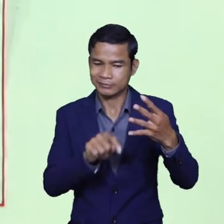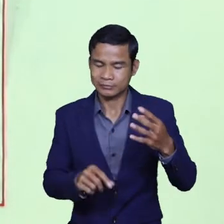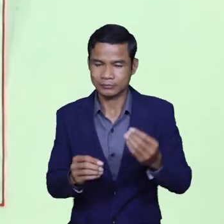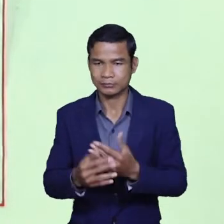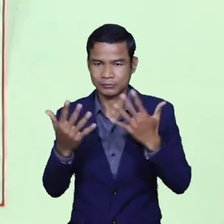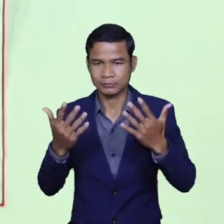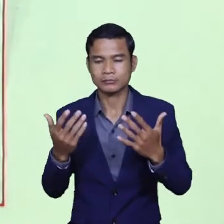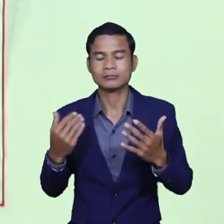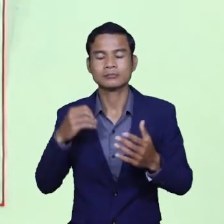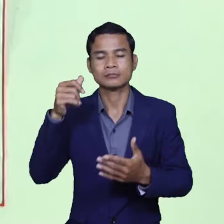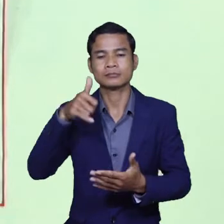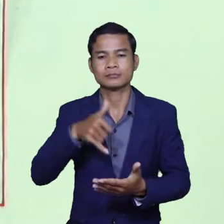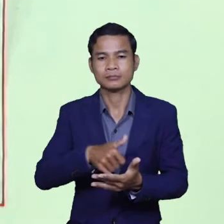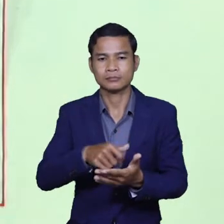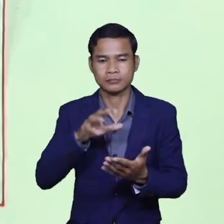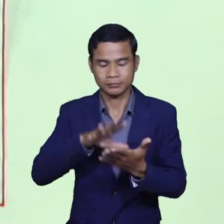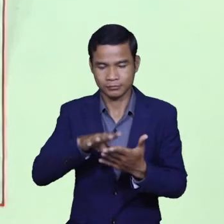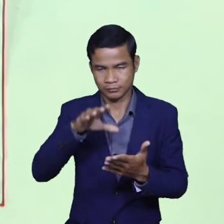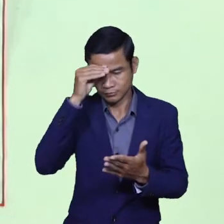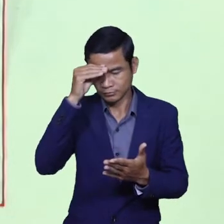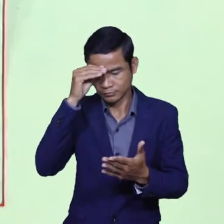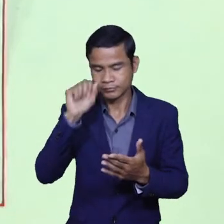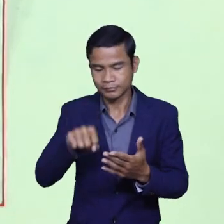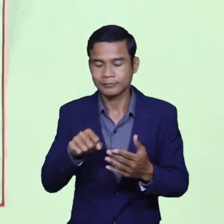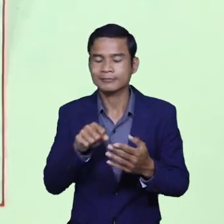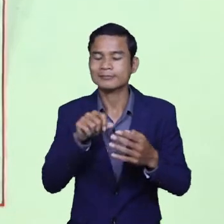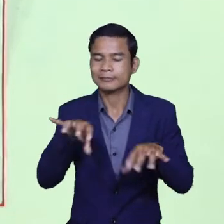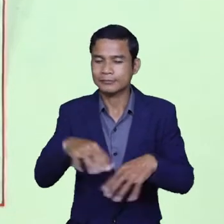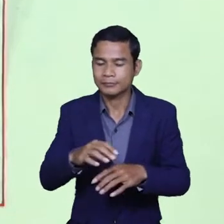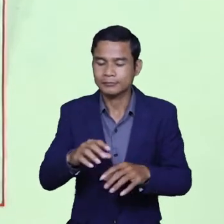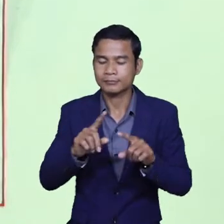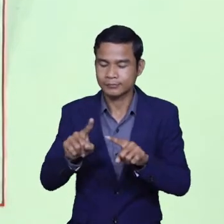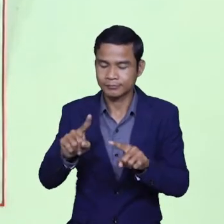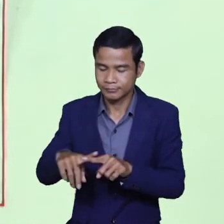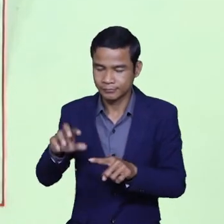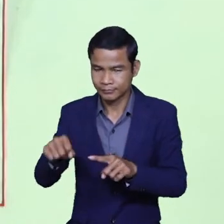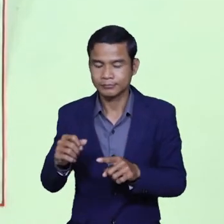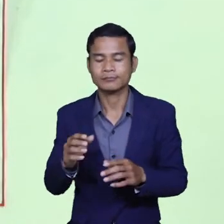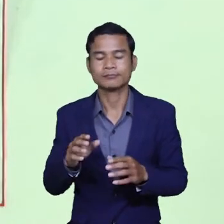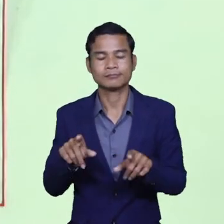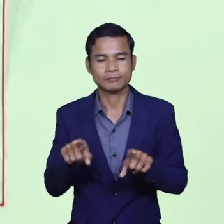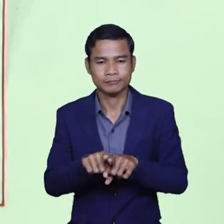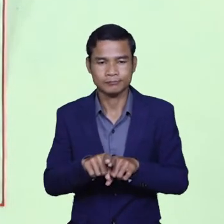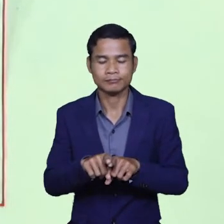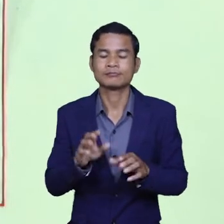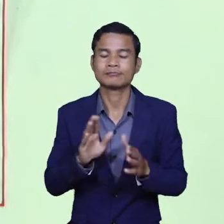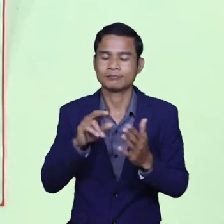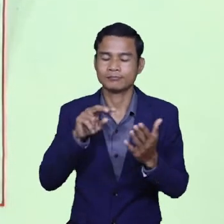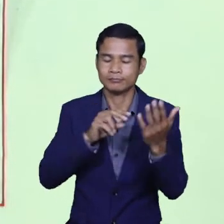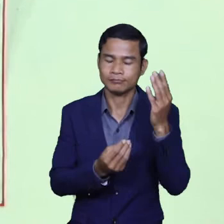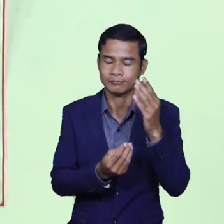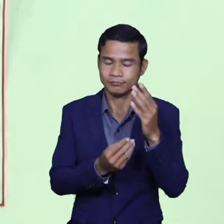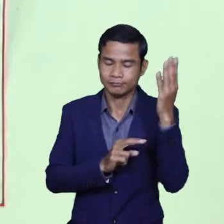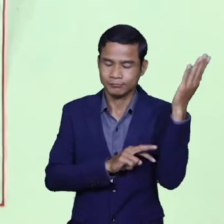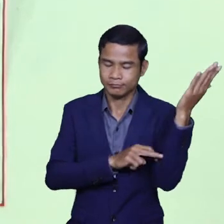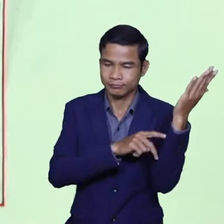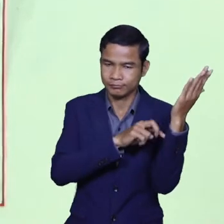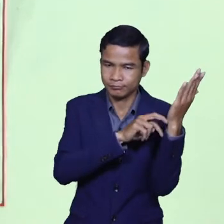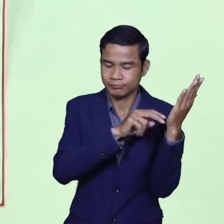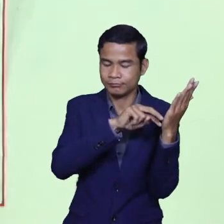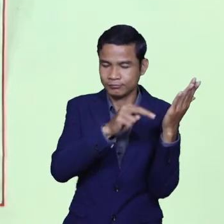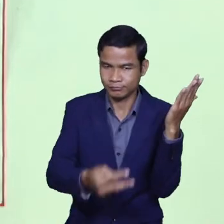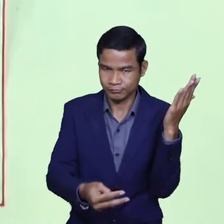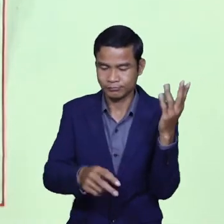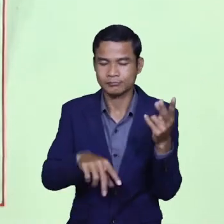សម្រាប់ថ្ងៃនេះគឺយើងលើកយកមកតែពីសកម្មភាពផ្សេងៗចាដូចជាចាការចាធ្លាក់ពីលើចាចណ្ដើរណាកូនណា